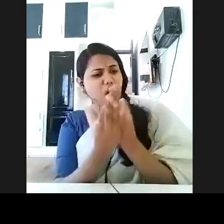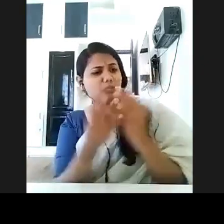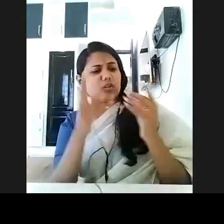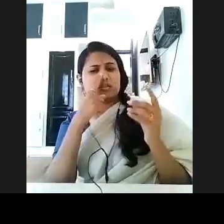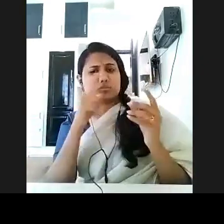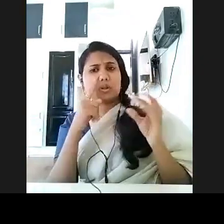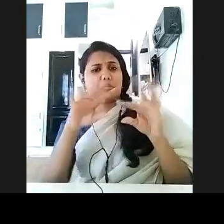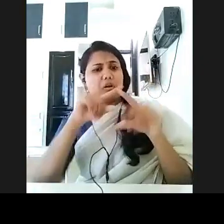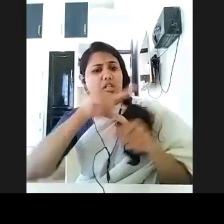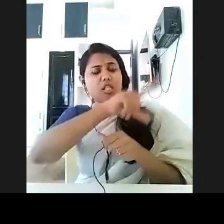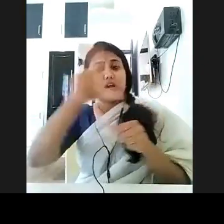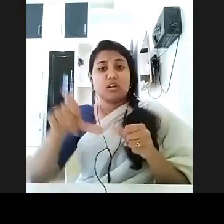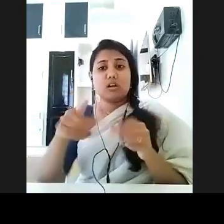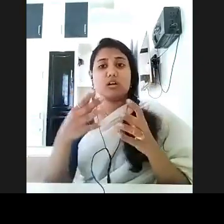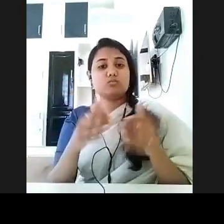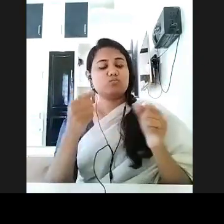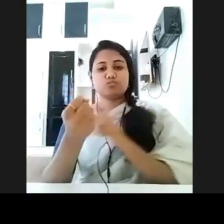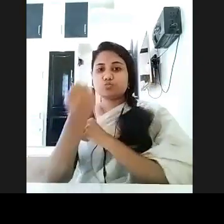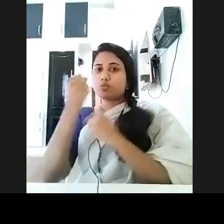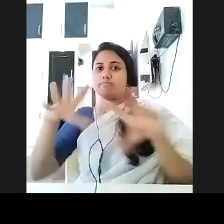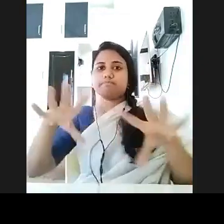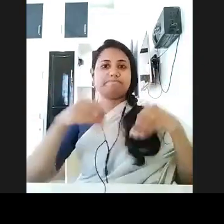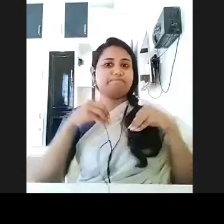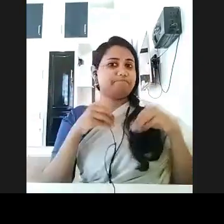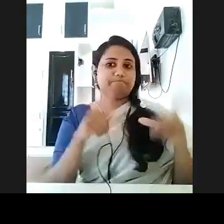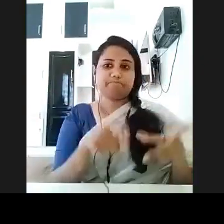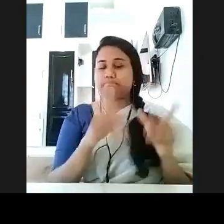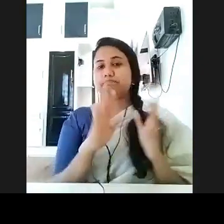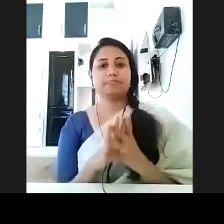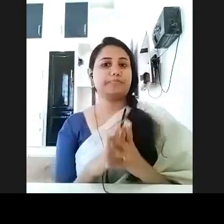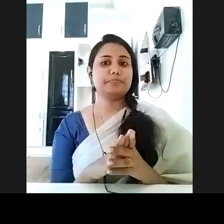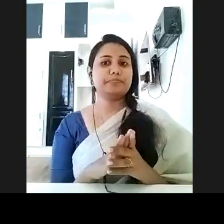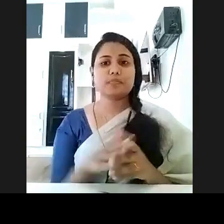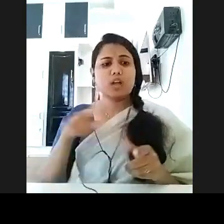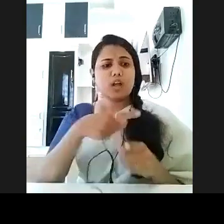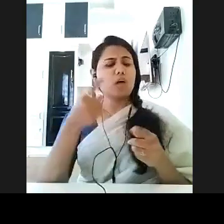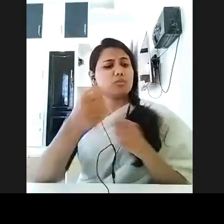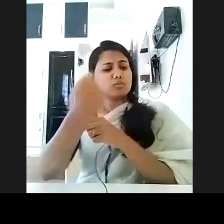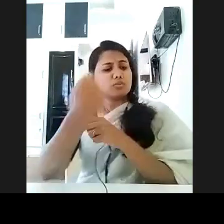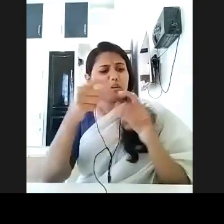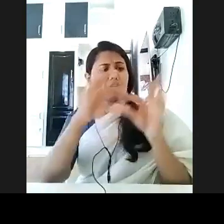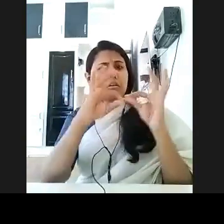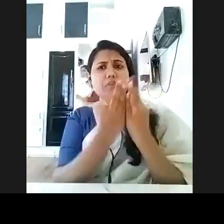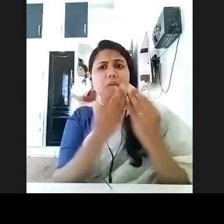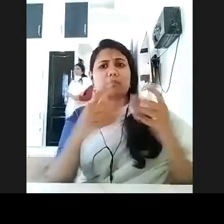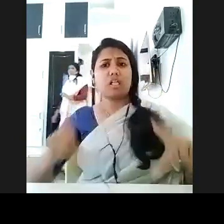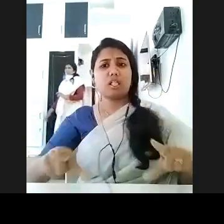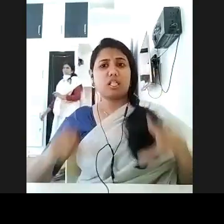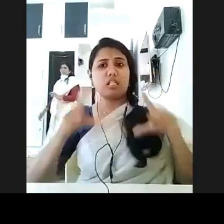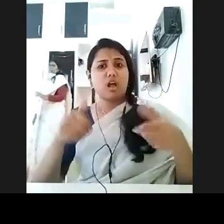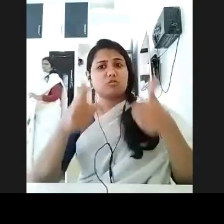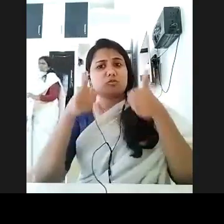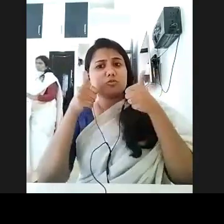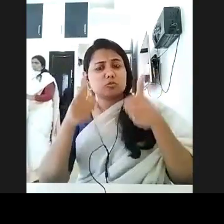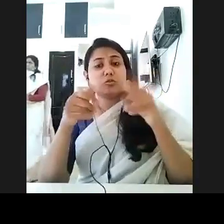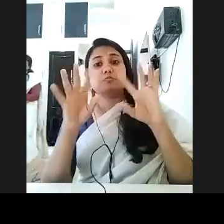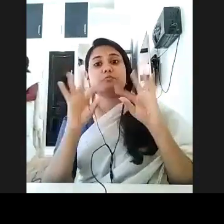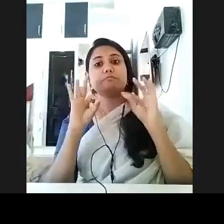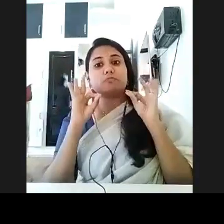നിൽക്കുന്ന പല ഫാമിലീസ് ഞാൻ കണ്ടിട്ടുണ്ട്. അപ്പം അങ്ങനെ സ്ട്രോങ് ആയിട്ടുള്ള ഫാമിലീസിൽ കുട്ടികളുടെ ലൈഫും കാര്യങ്ങളും നല്ല ബെറ്റർ ആയിട്ടാണ്